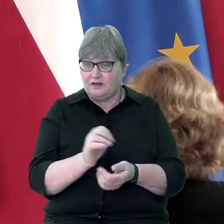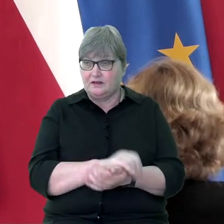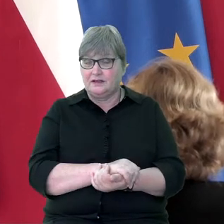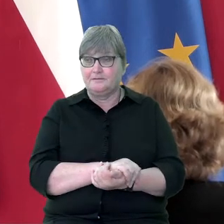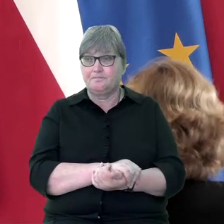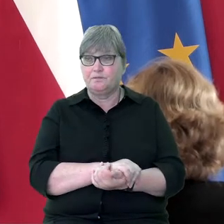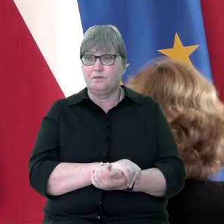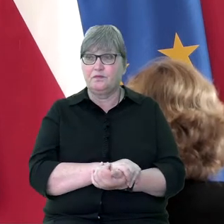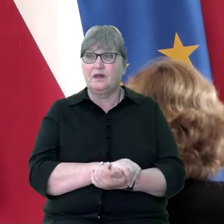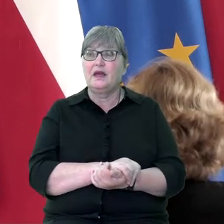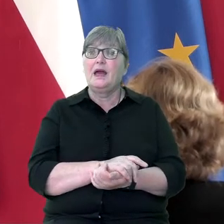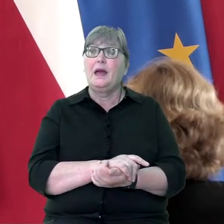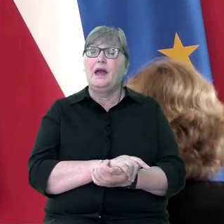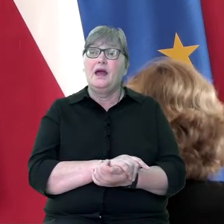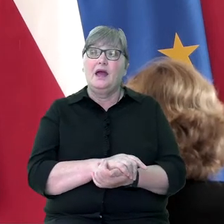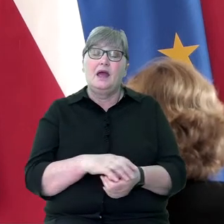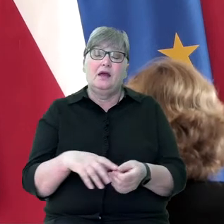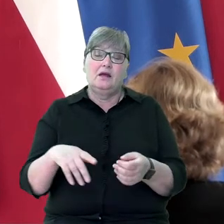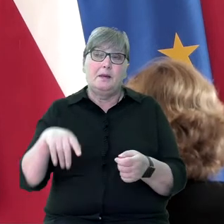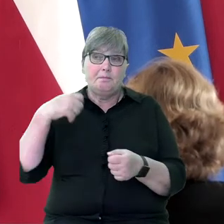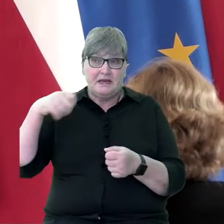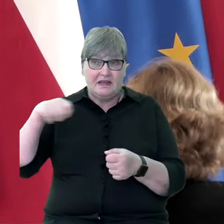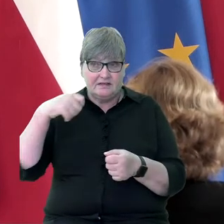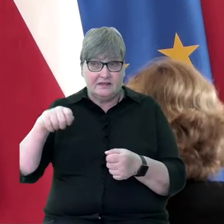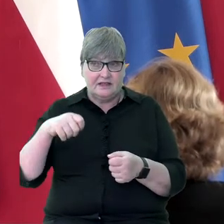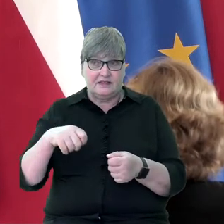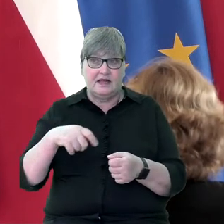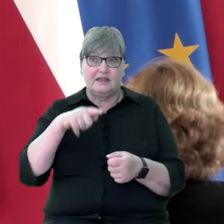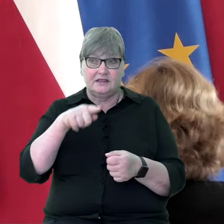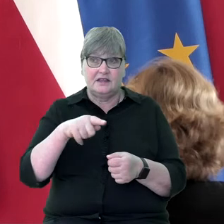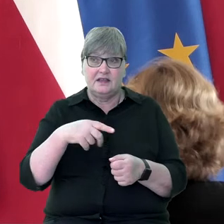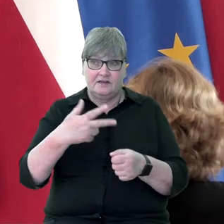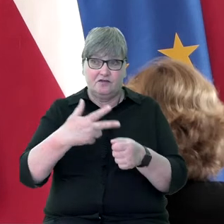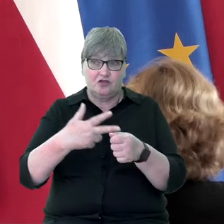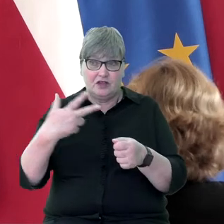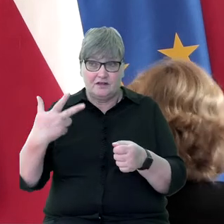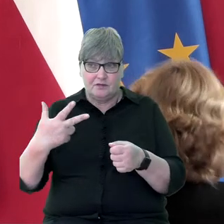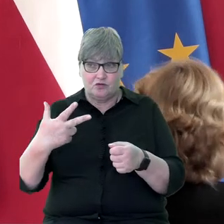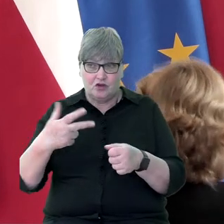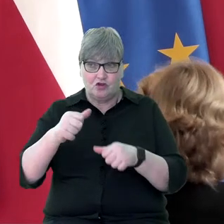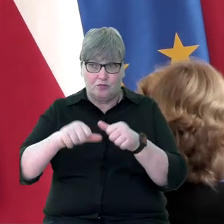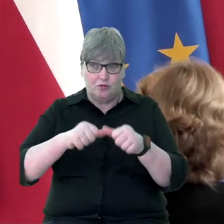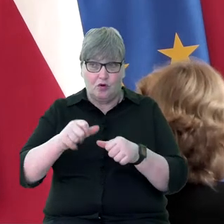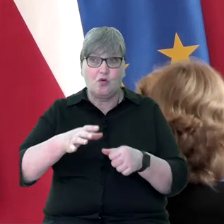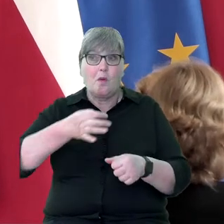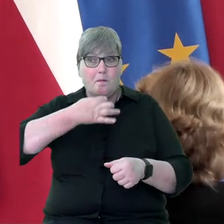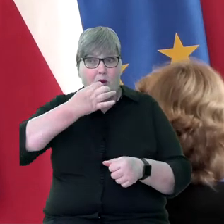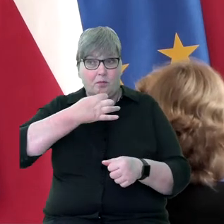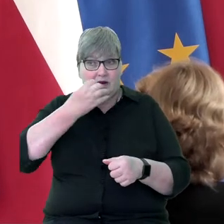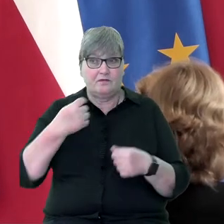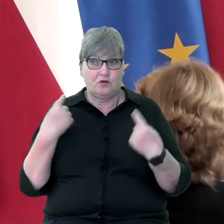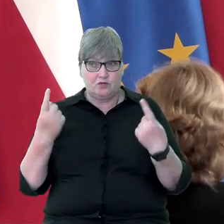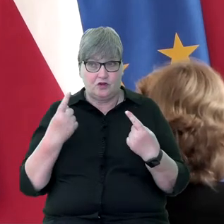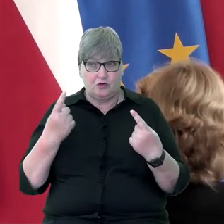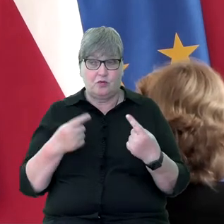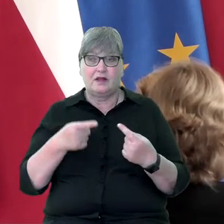Rozporządzenie prezydenta z 33. roku poprawiło ich sytuację, bo oprócz wynagrodzenia otrzymywali także różne dodatki.